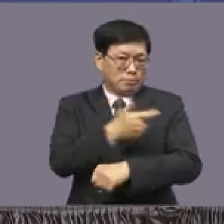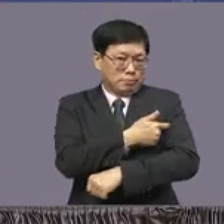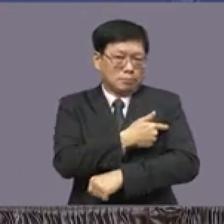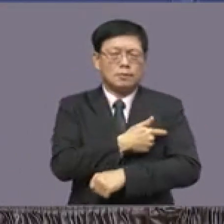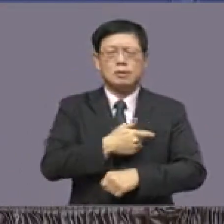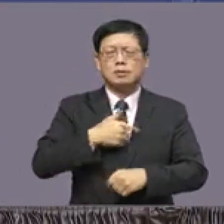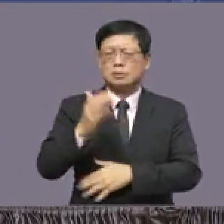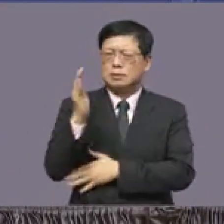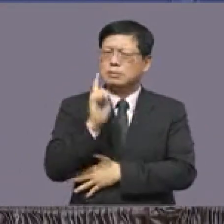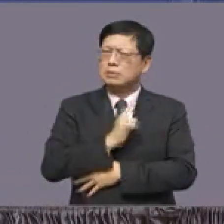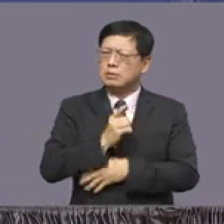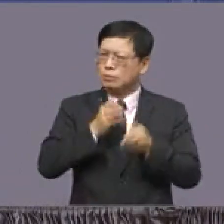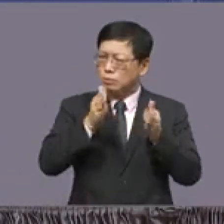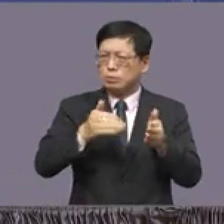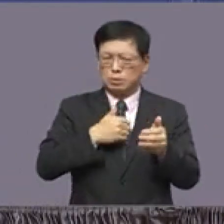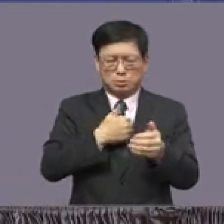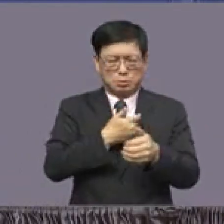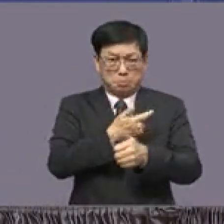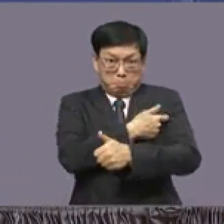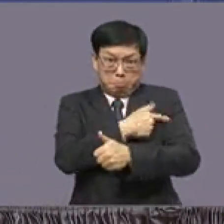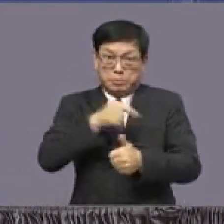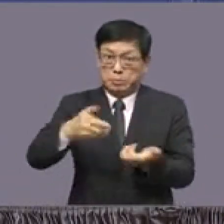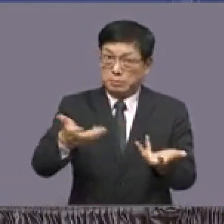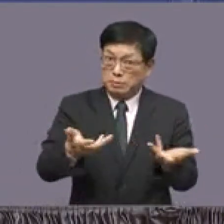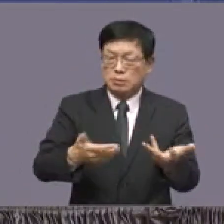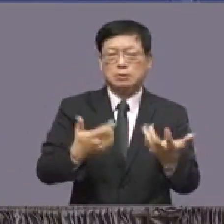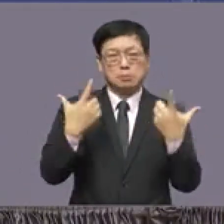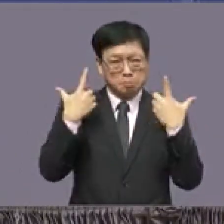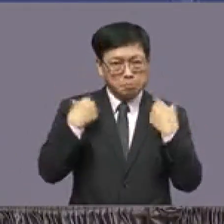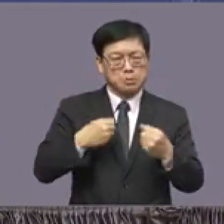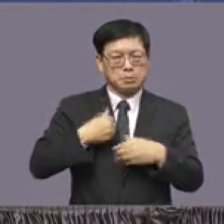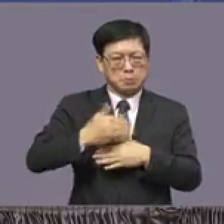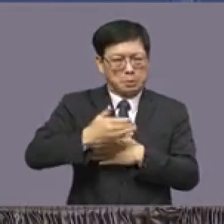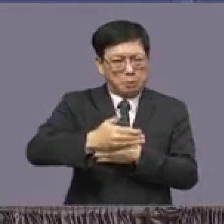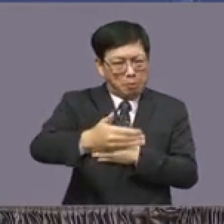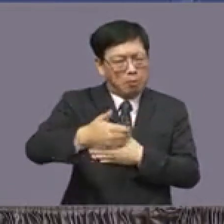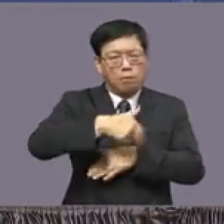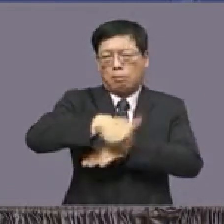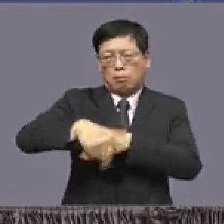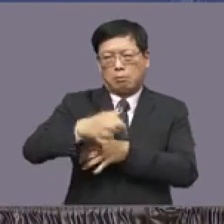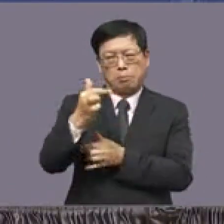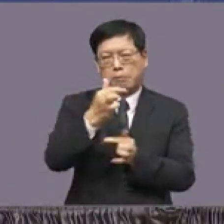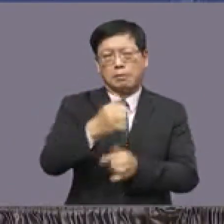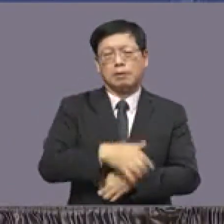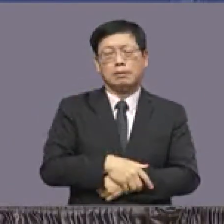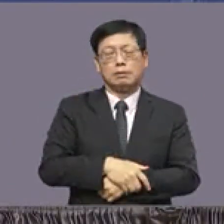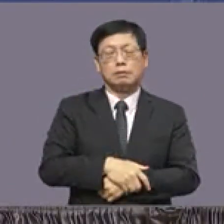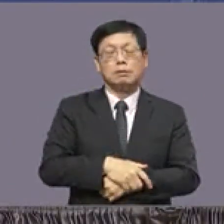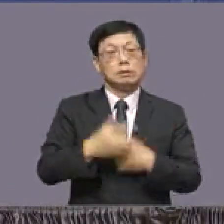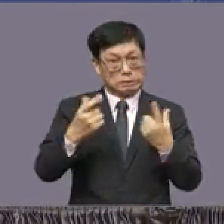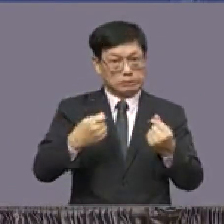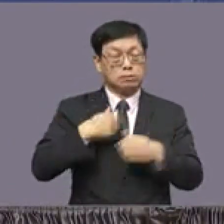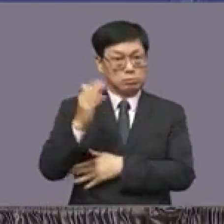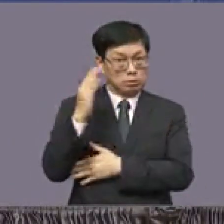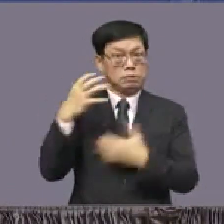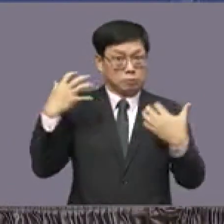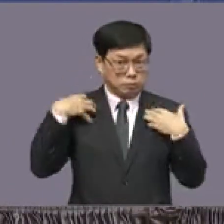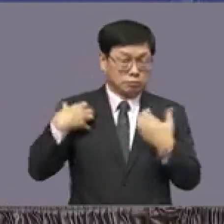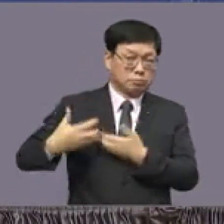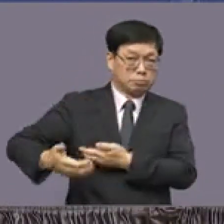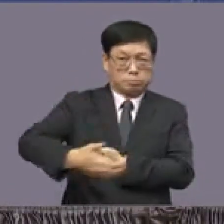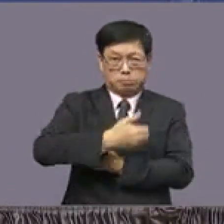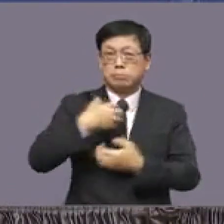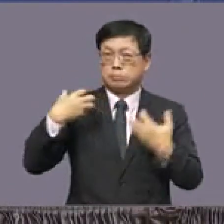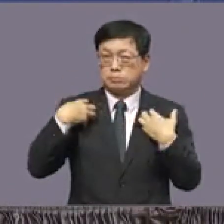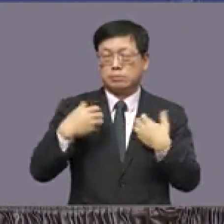整个疫苗的政策跟施打上面是有一个整体的策略思维，那也要由政府统筹来做相关的办